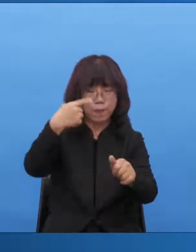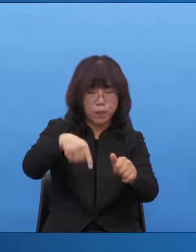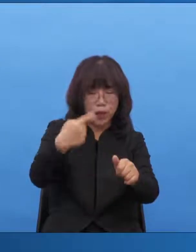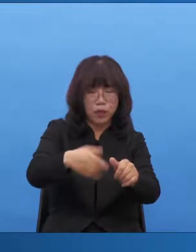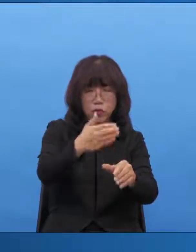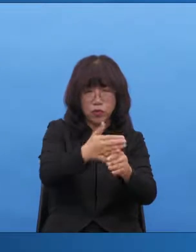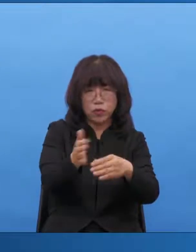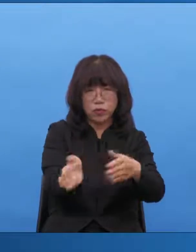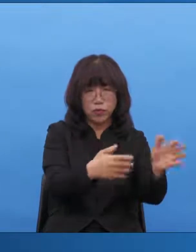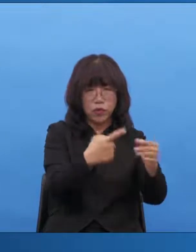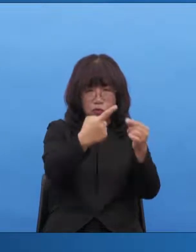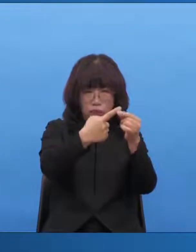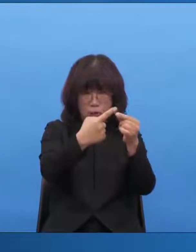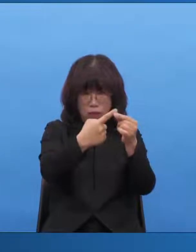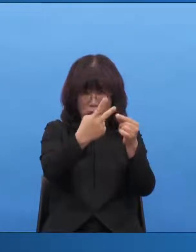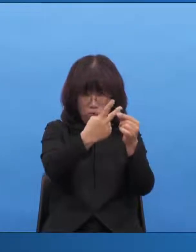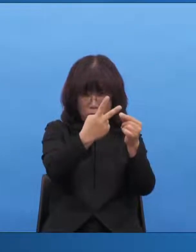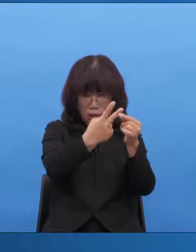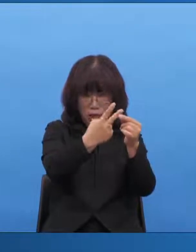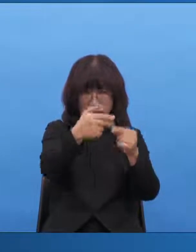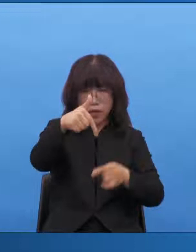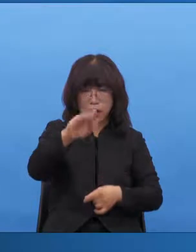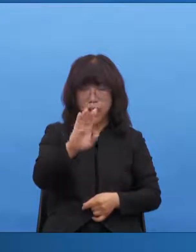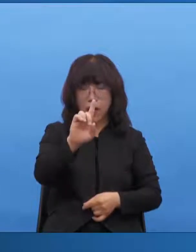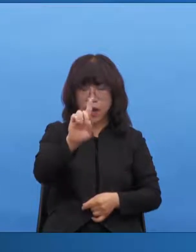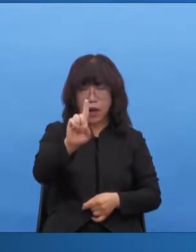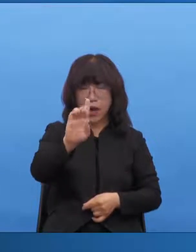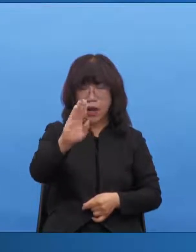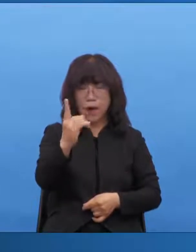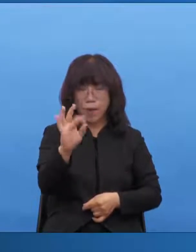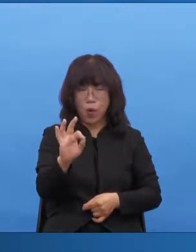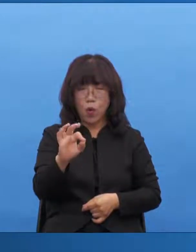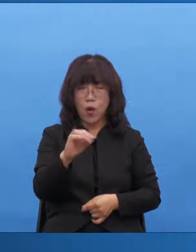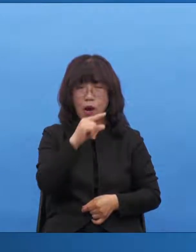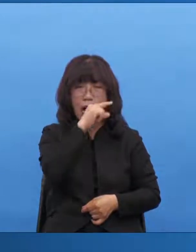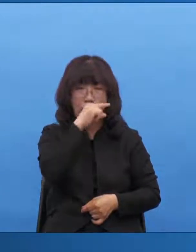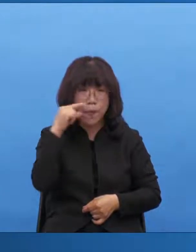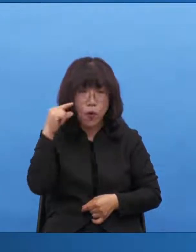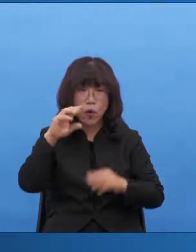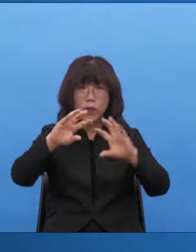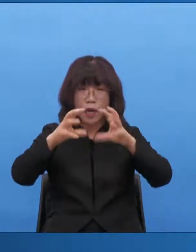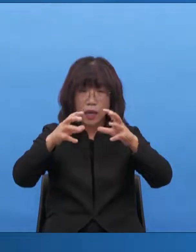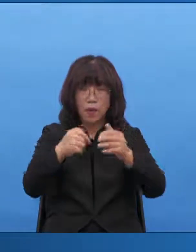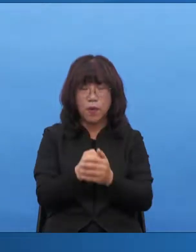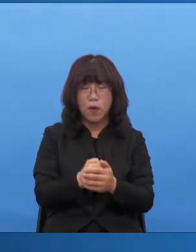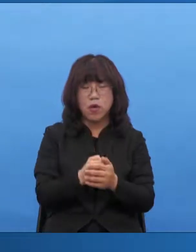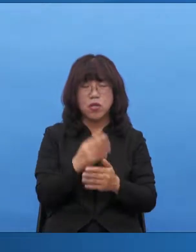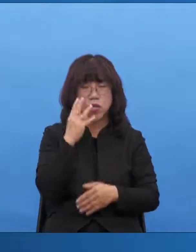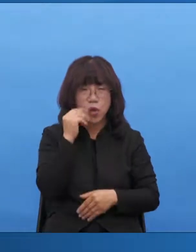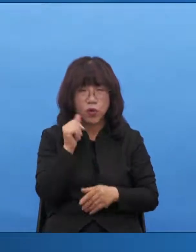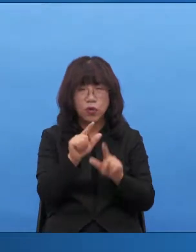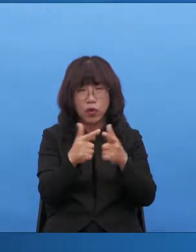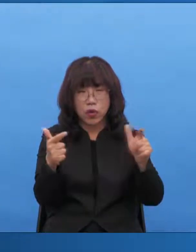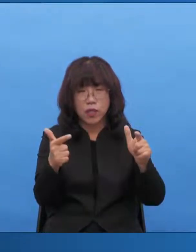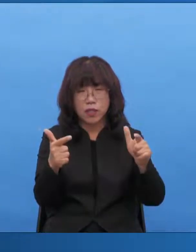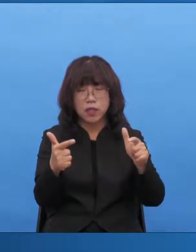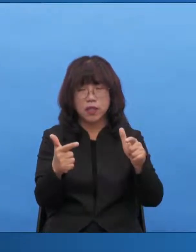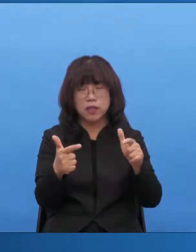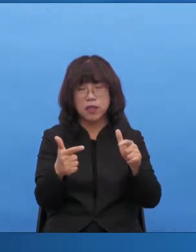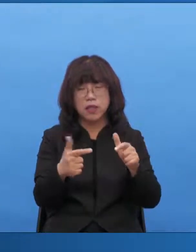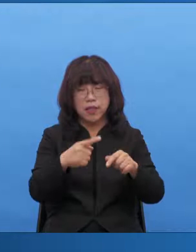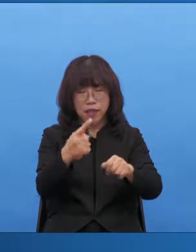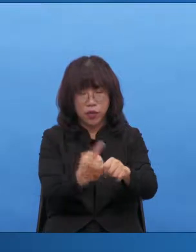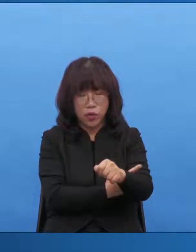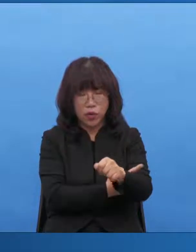나라는 가봉입니다. 아프리카 중서부에 있는 나라로 인구가 적고 석유, 망간, 우라늄 등의 천연자원이 풍부하여 외국